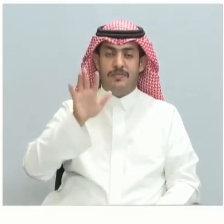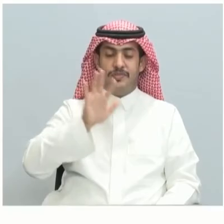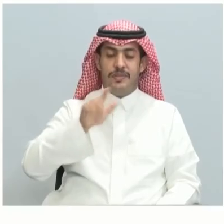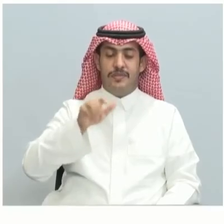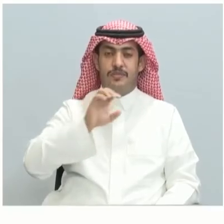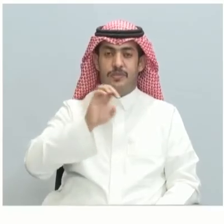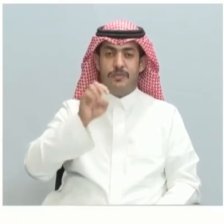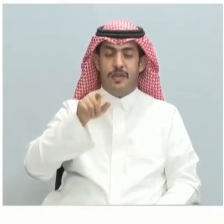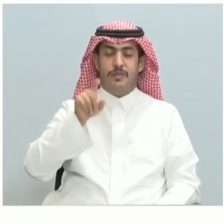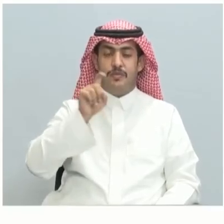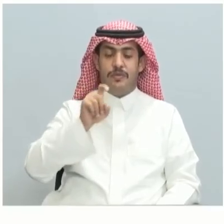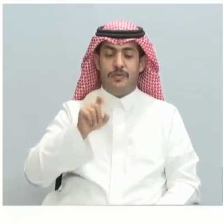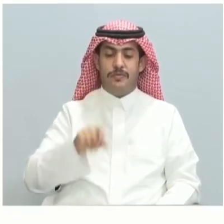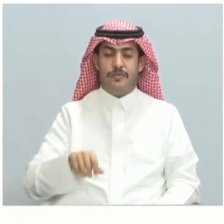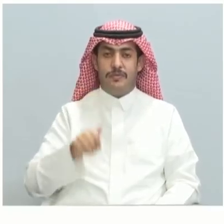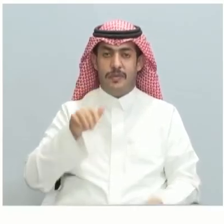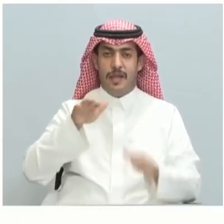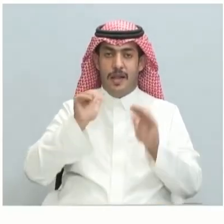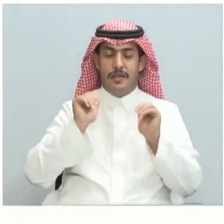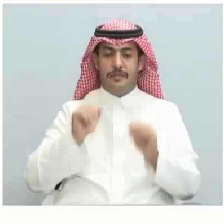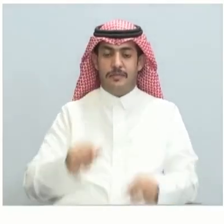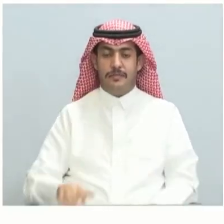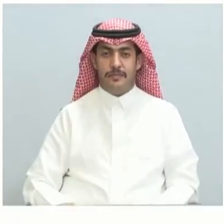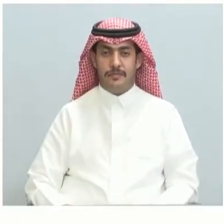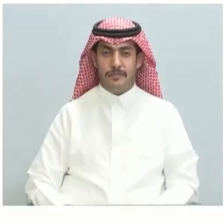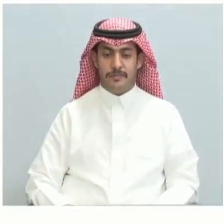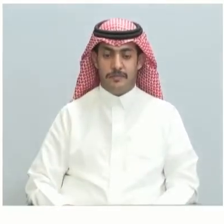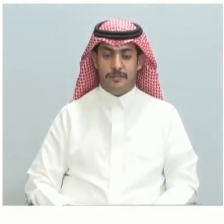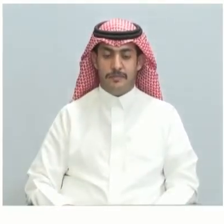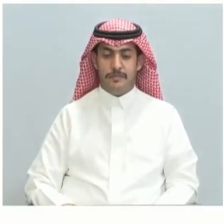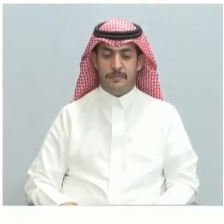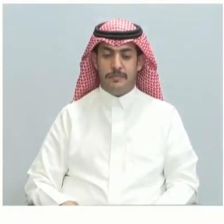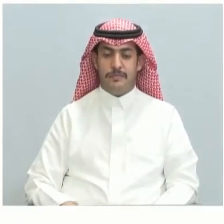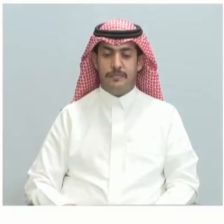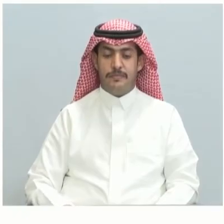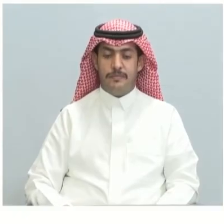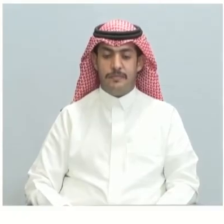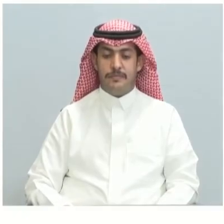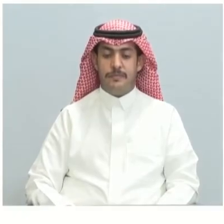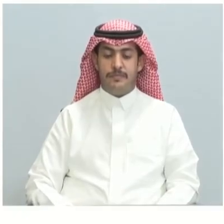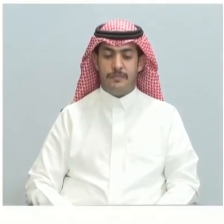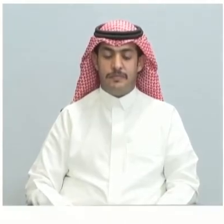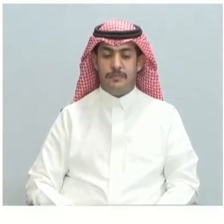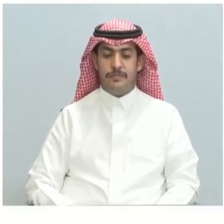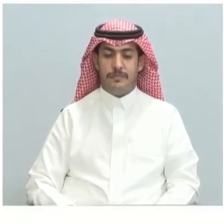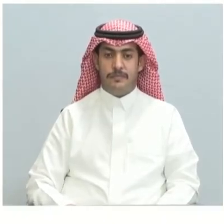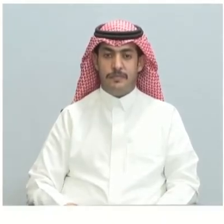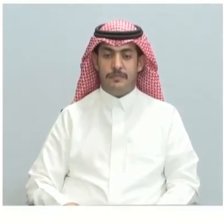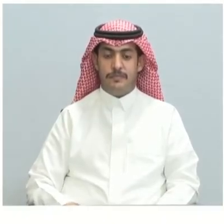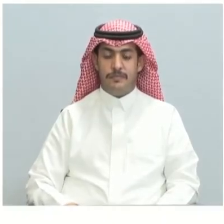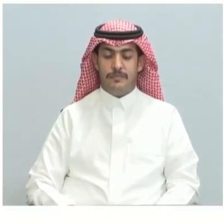اجبنا على هذا السؤال جبت لنا مبدعين بارك الله فيكم الان ادعونا نمسح وننتقل الى